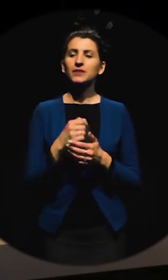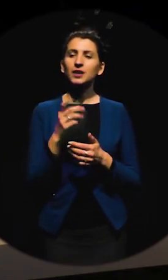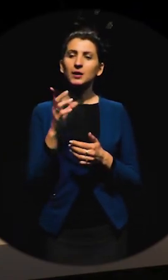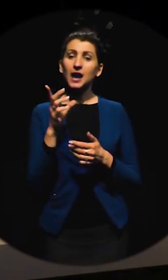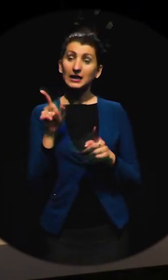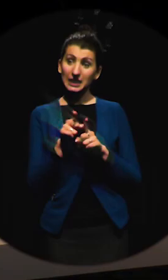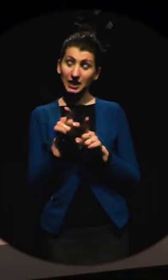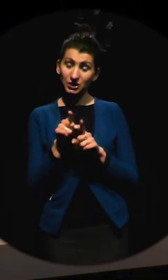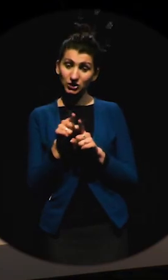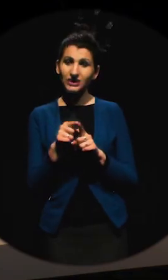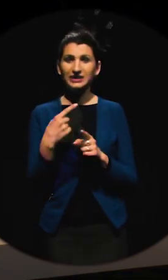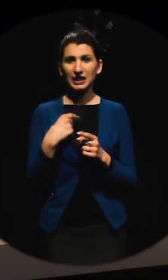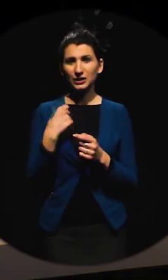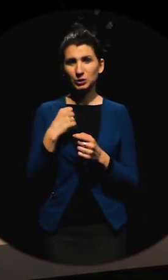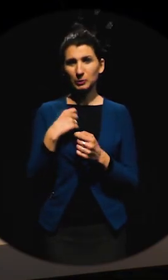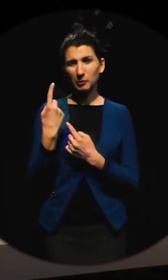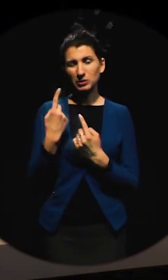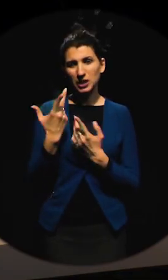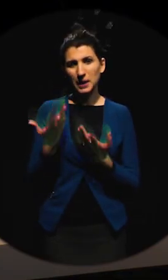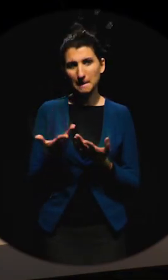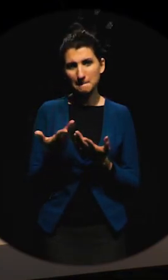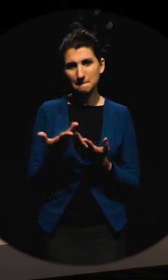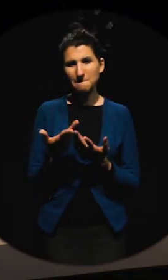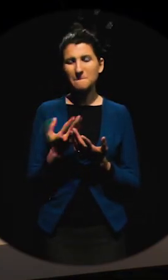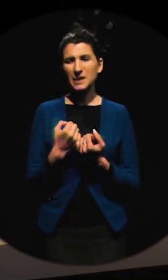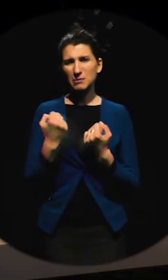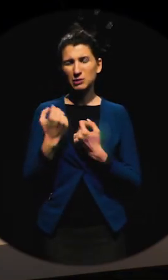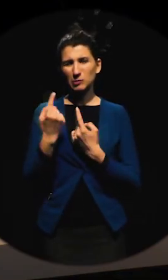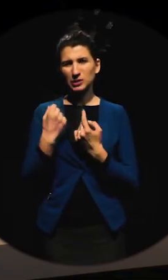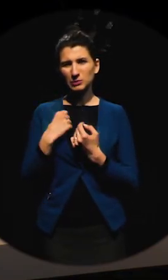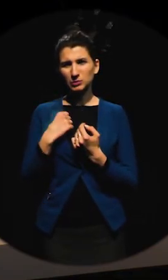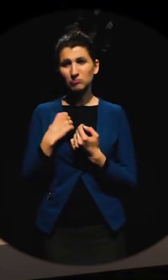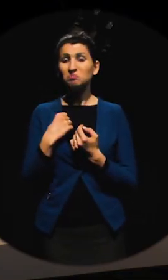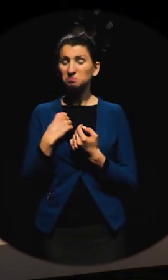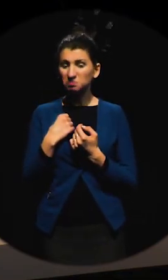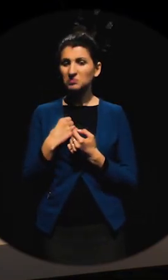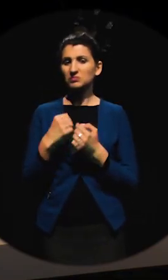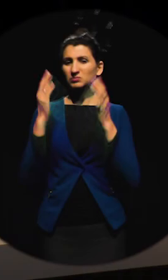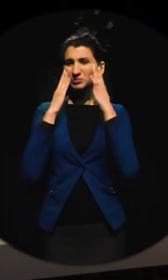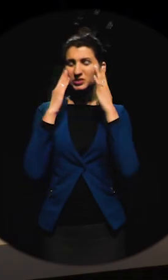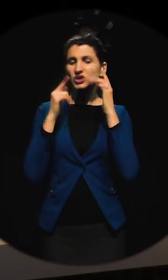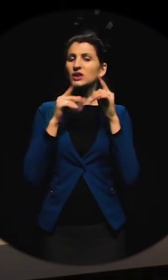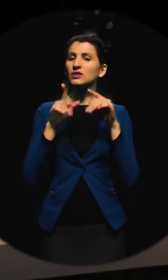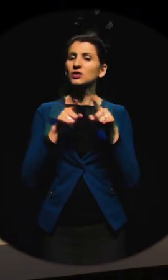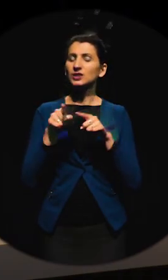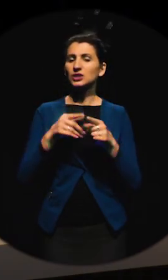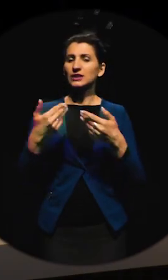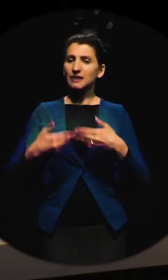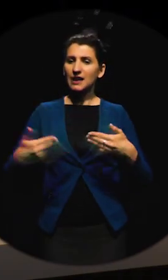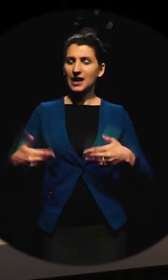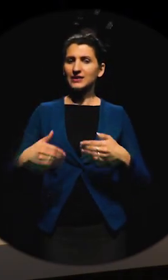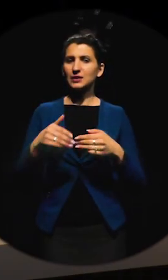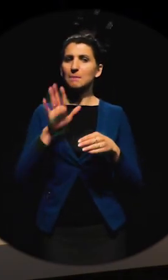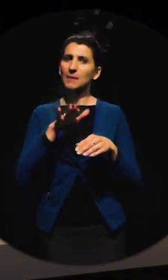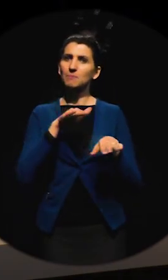ale też ja sobie zdałam sprawę bardzo mocno z tego, że to pozycjonuje też teatr w innym kontekście dzisiaj, tak? Że